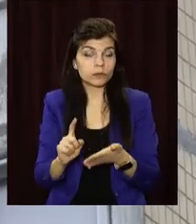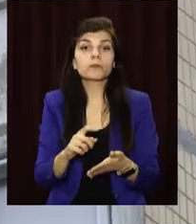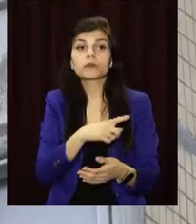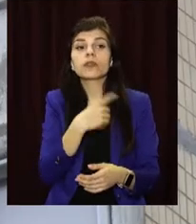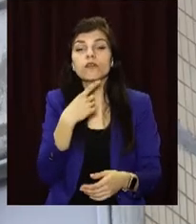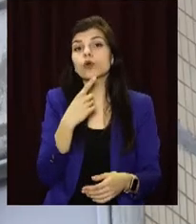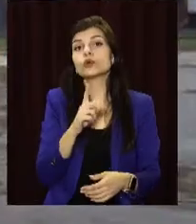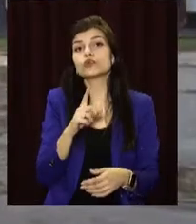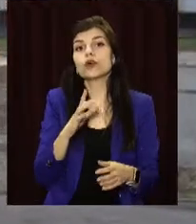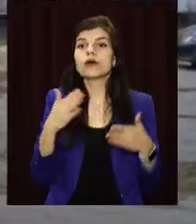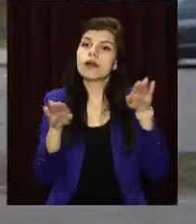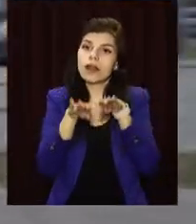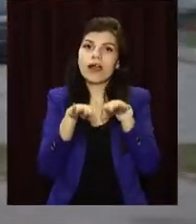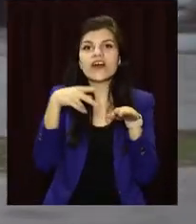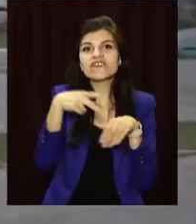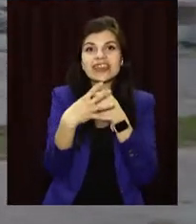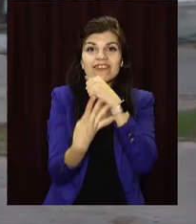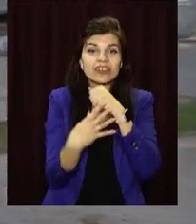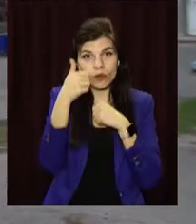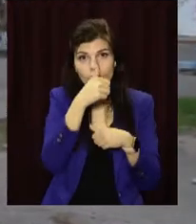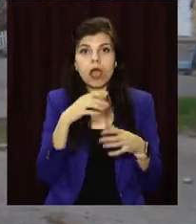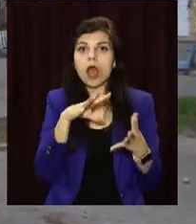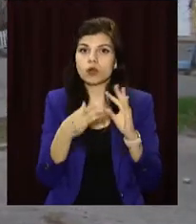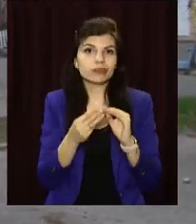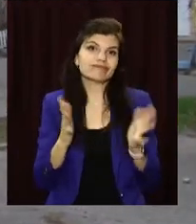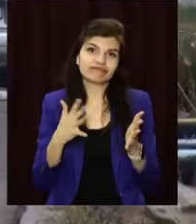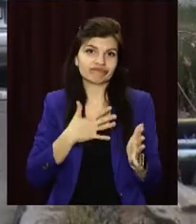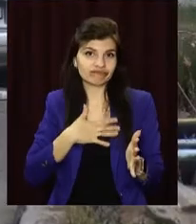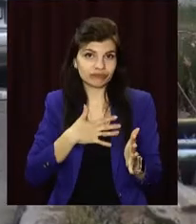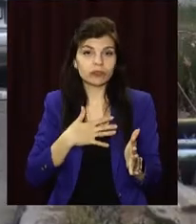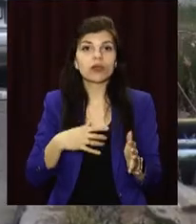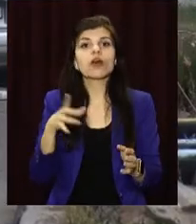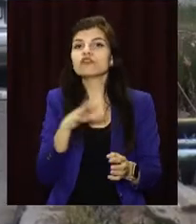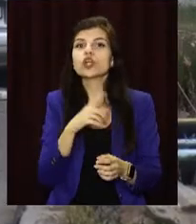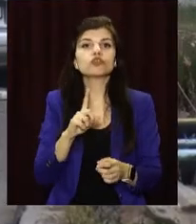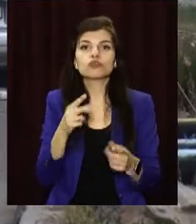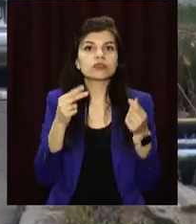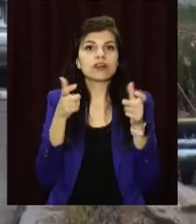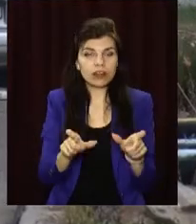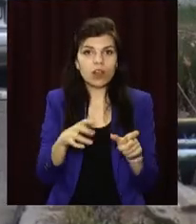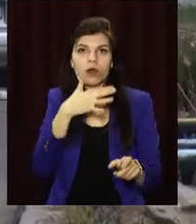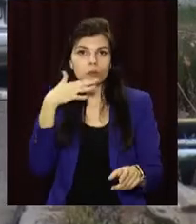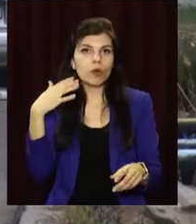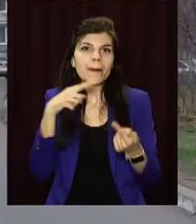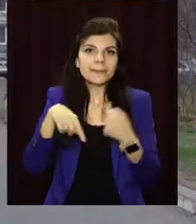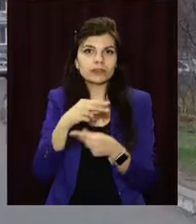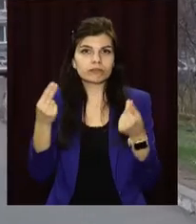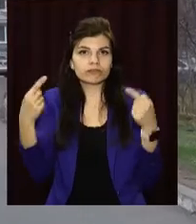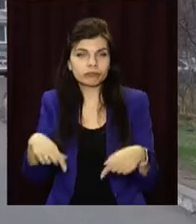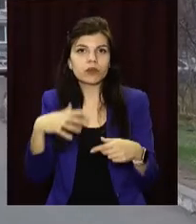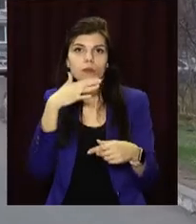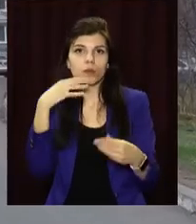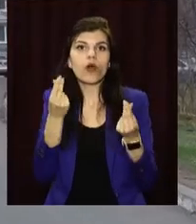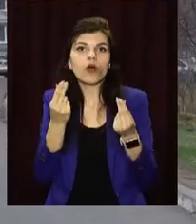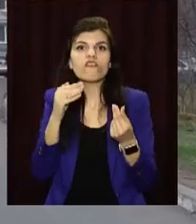порівняти з 2019 роком, результат не дуже втішний. Усе через введення карантинних обмежень та зменшення кількості